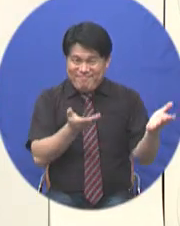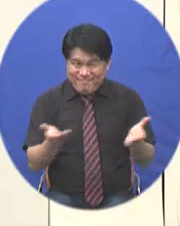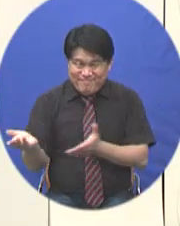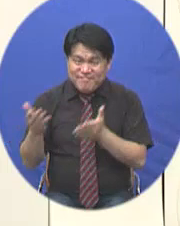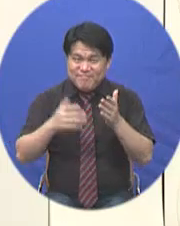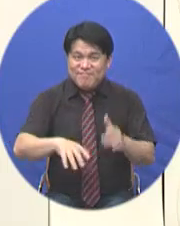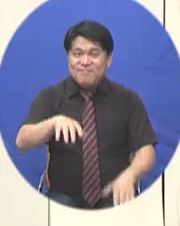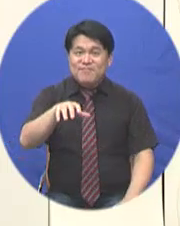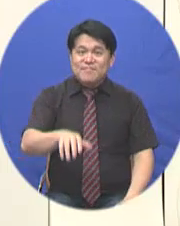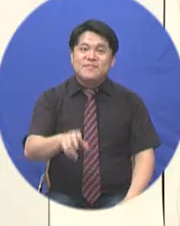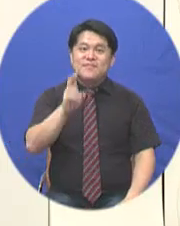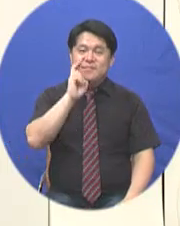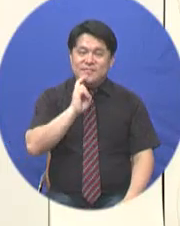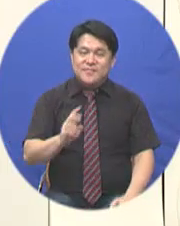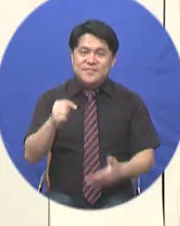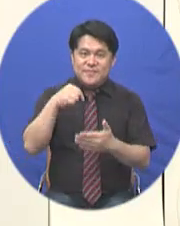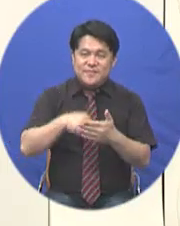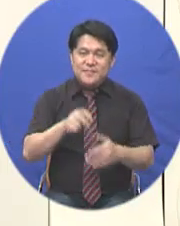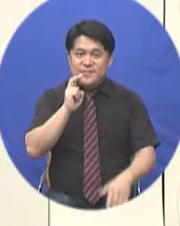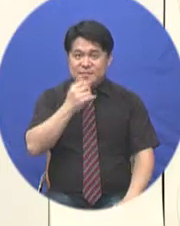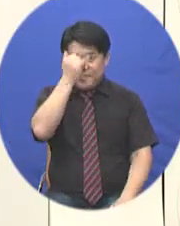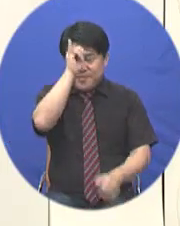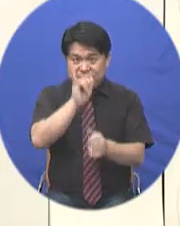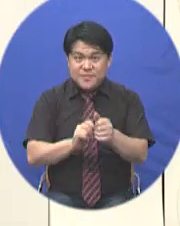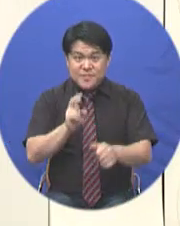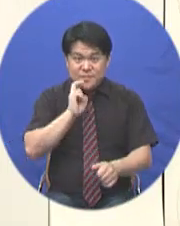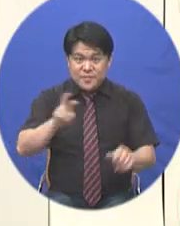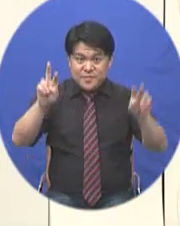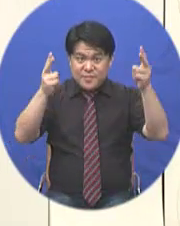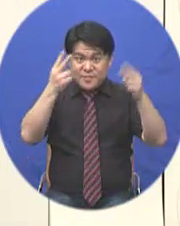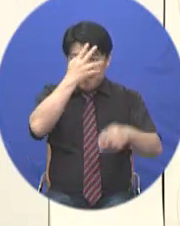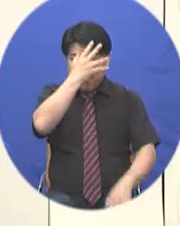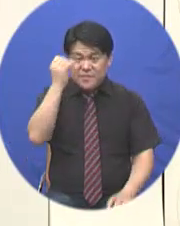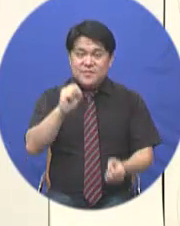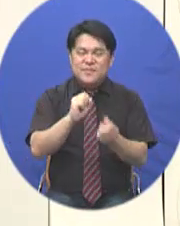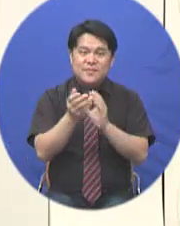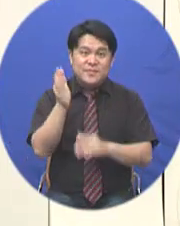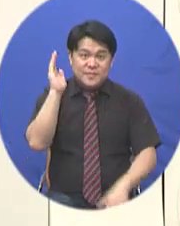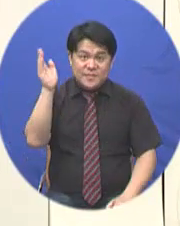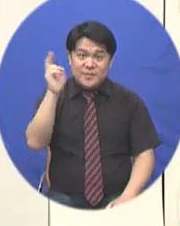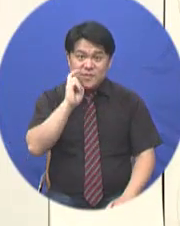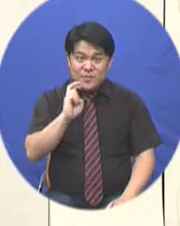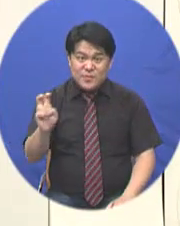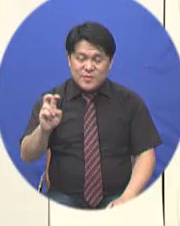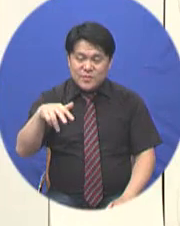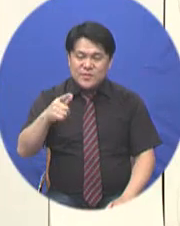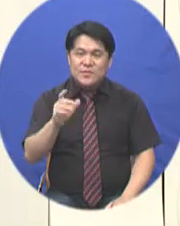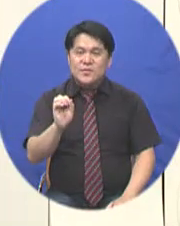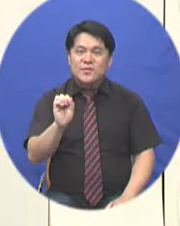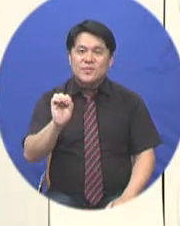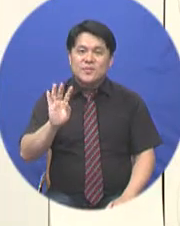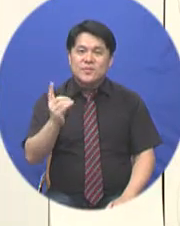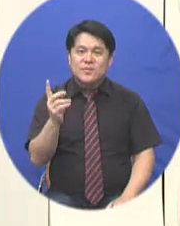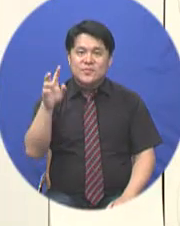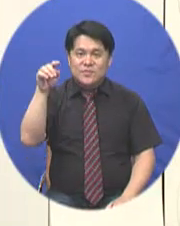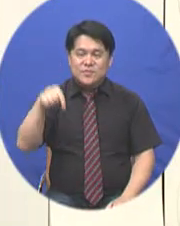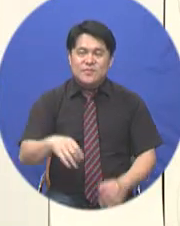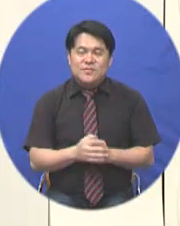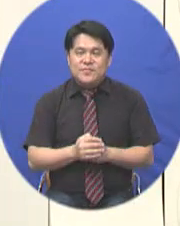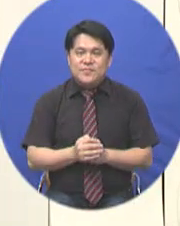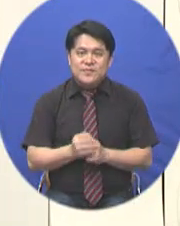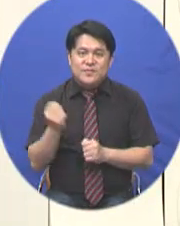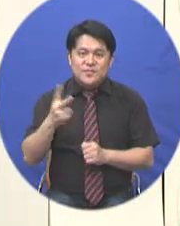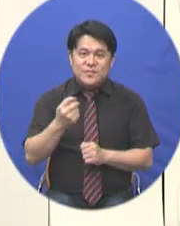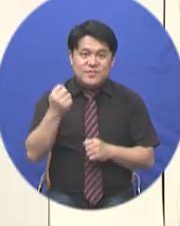노래, 마음의 노래, 효의 노래, 한입꽃 사연의 송봉수. 톡톡 튀는 배우, 사랑한 무지개